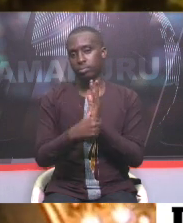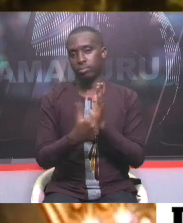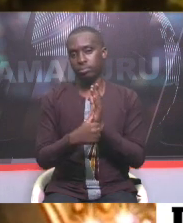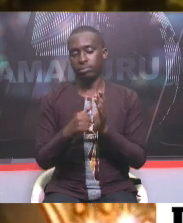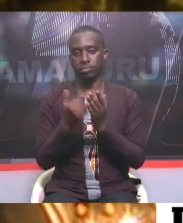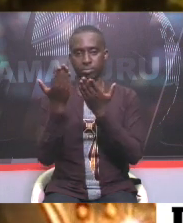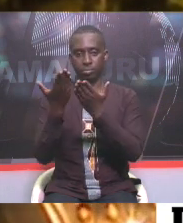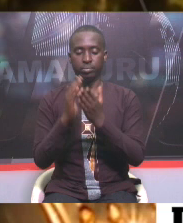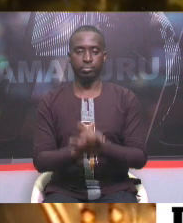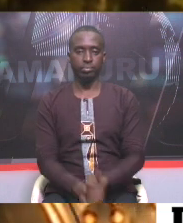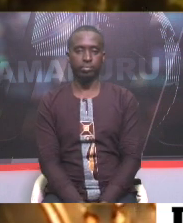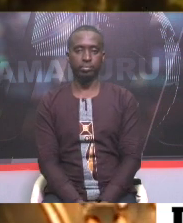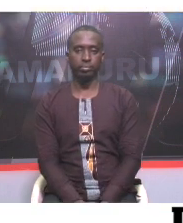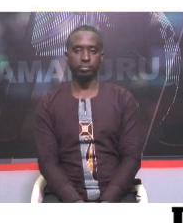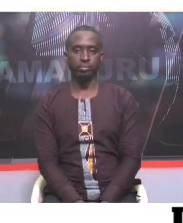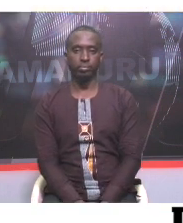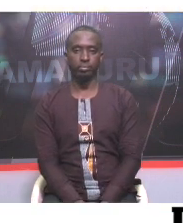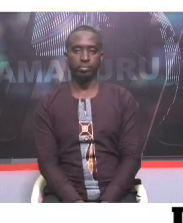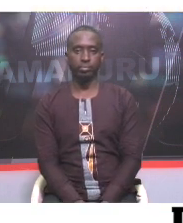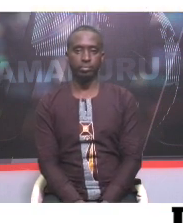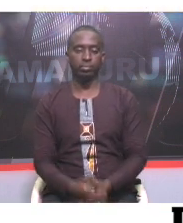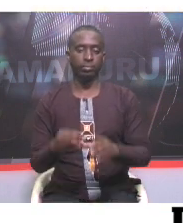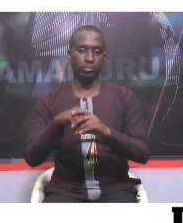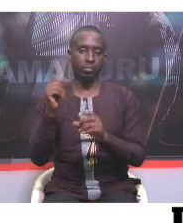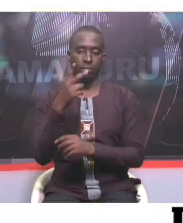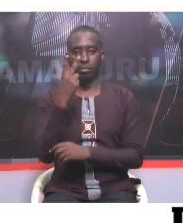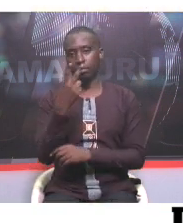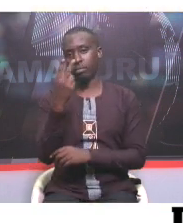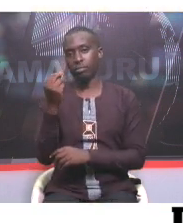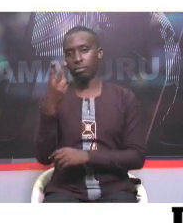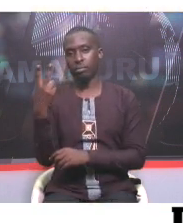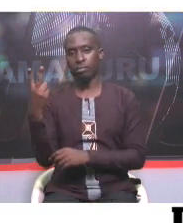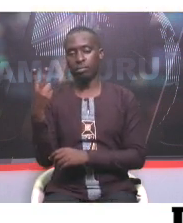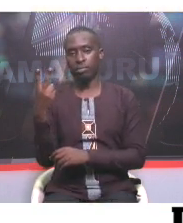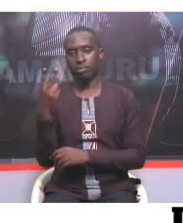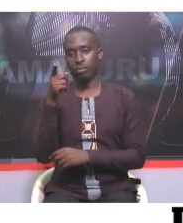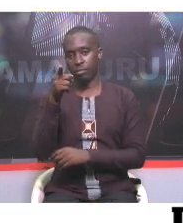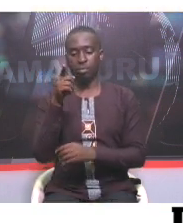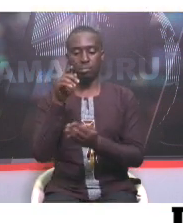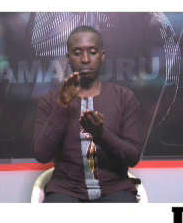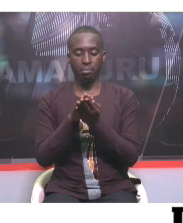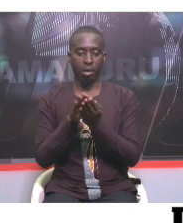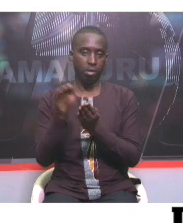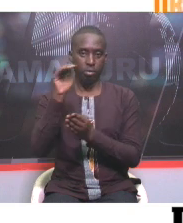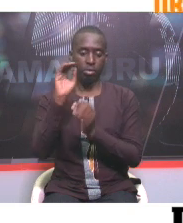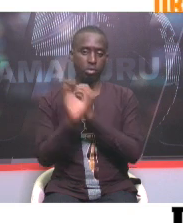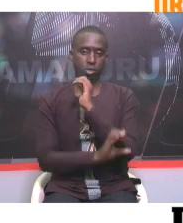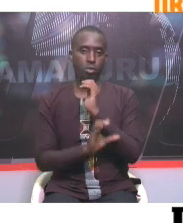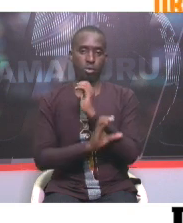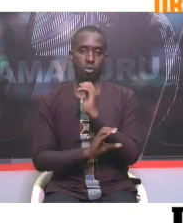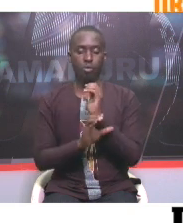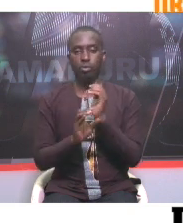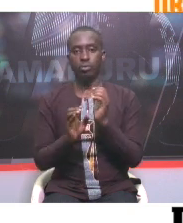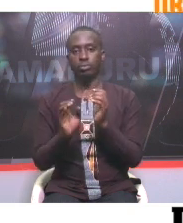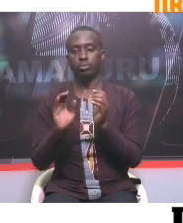David Nzabonimpa arakomeza mu kwezi kwa kabiri 2022 nibwo Banki Nkuru y'igihugu yafashe umwanzuro wo gusubiza urwunguko